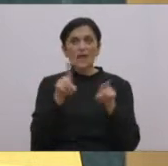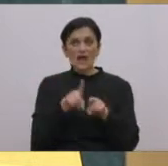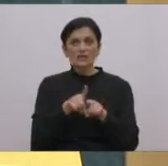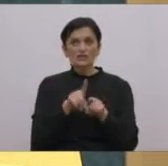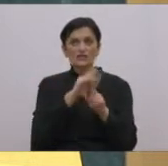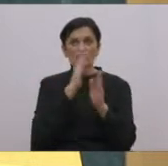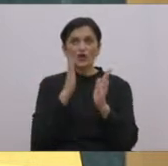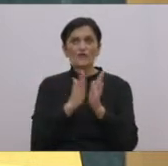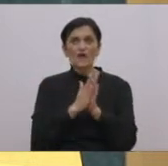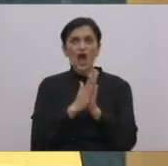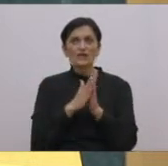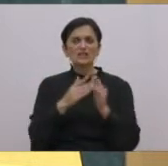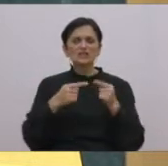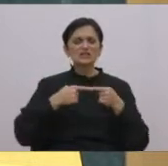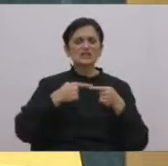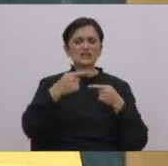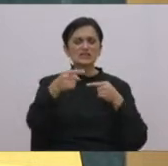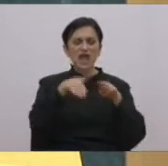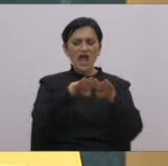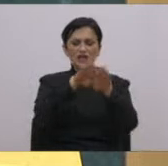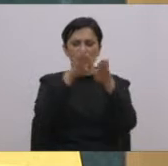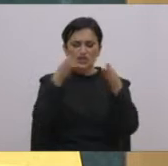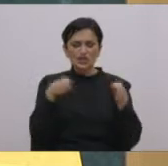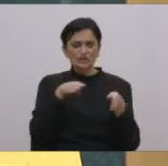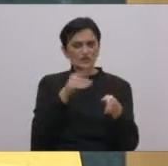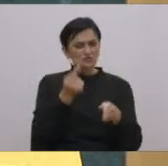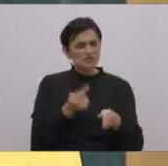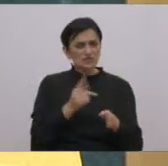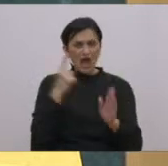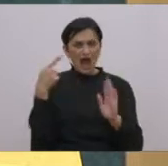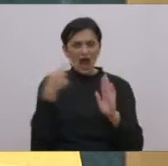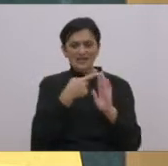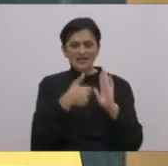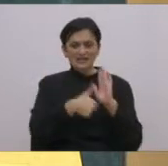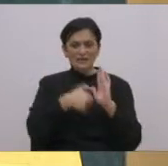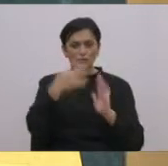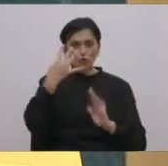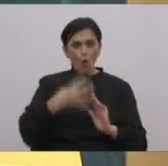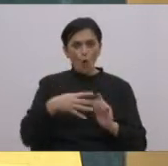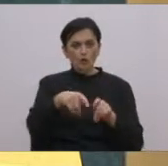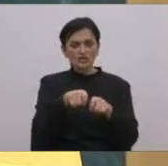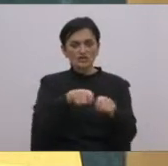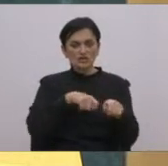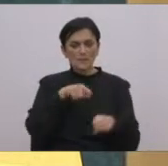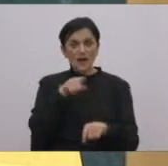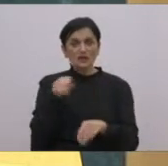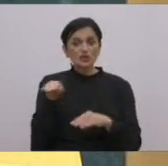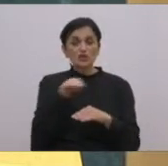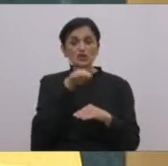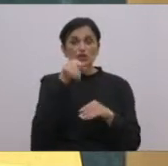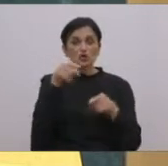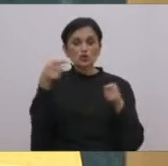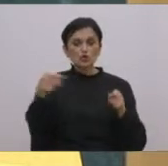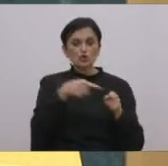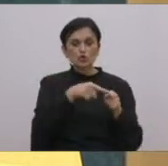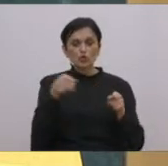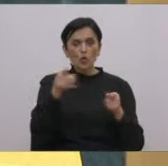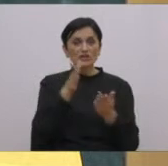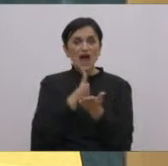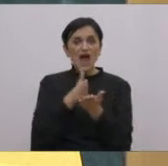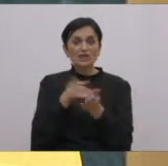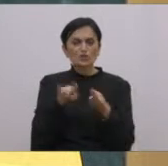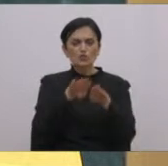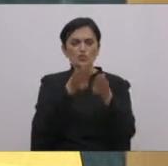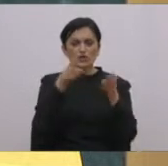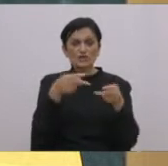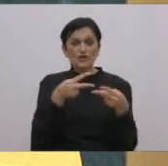ყველაზე გრძელი გვირაბი ასევე არ არის მცირე, 1640 მეტრის. მოგეხსენებათ, რომ რიკოთის მონაკვეთზე ყველაზე გრძელი არსებული გვირაბია,